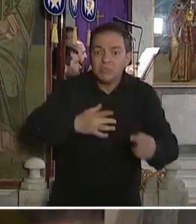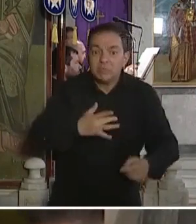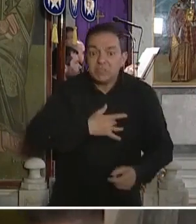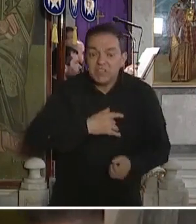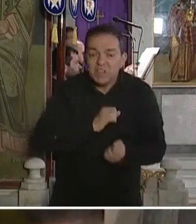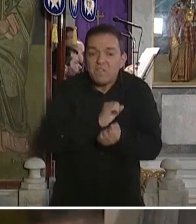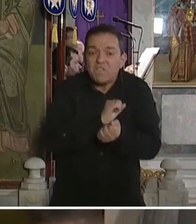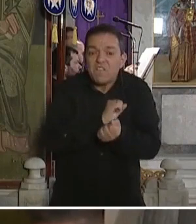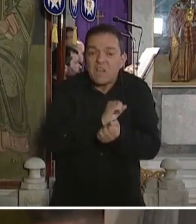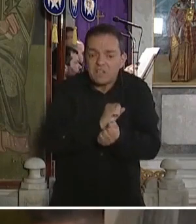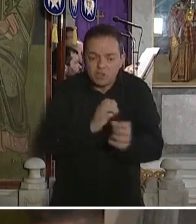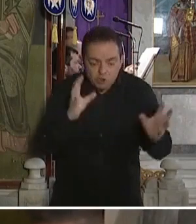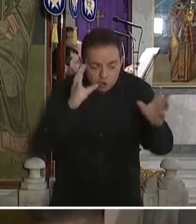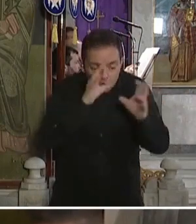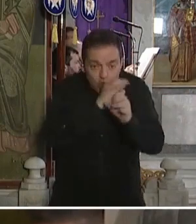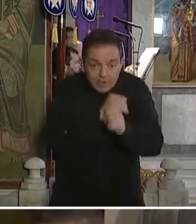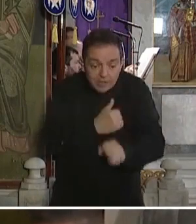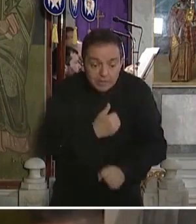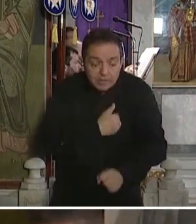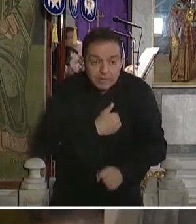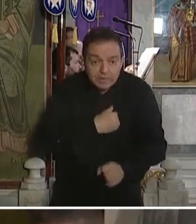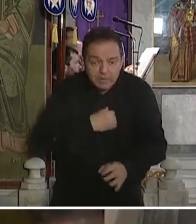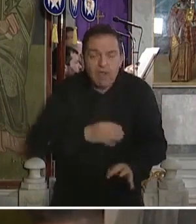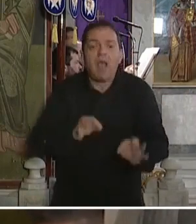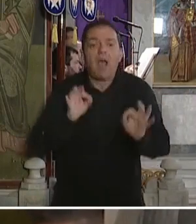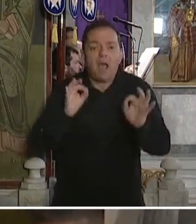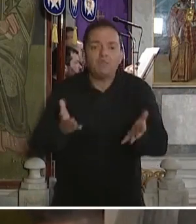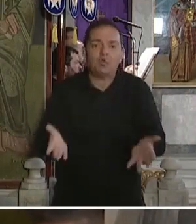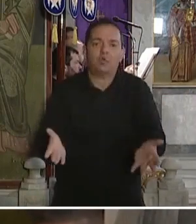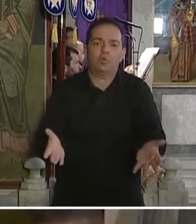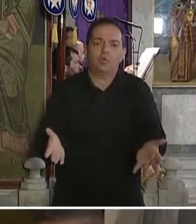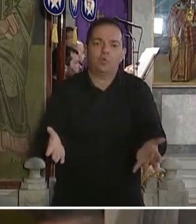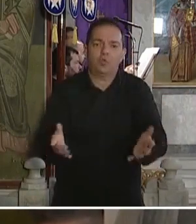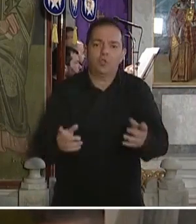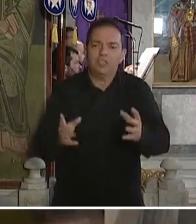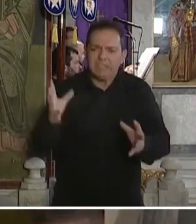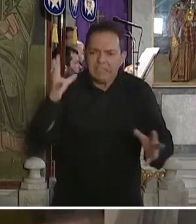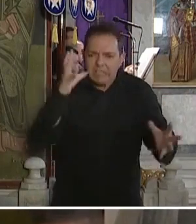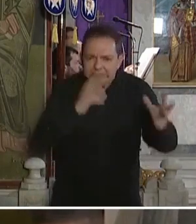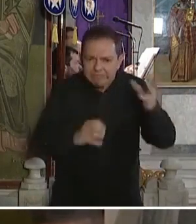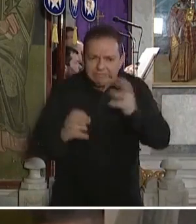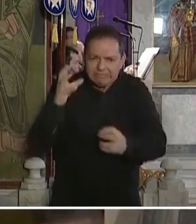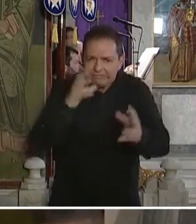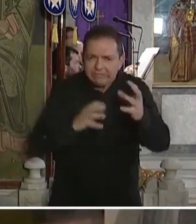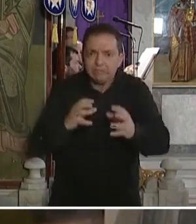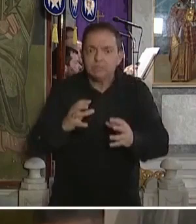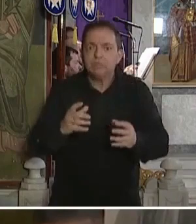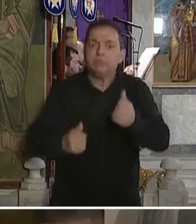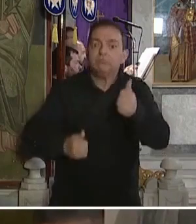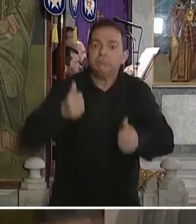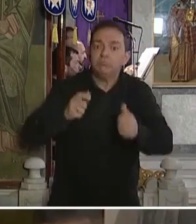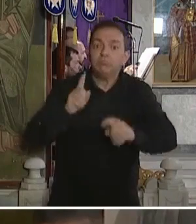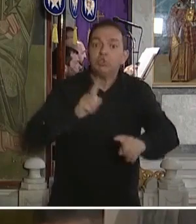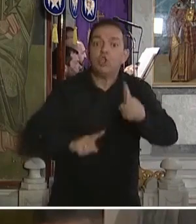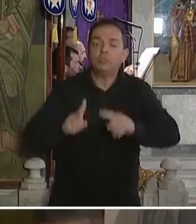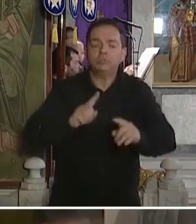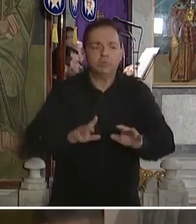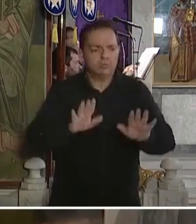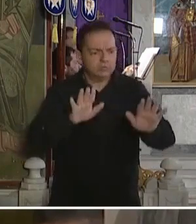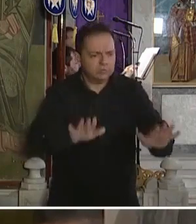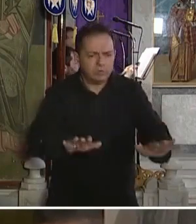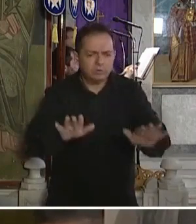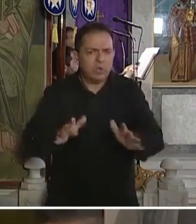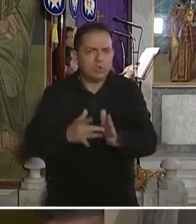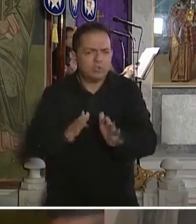του νοός μας είναι ακριβώς όλο αυτό το πράγμα. Έρχεται ο Χριστός και λέει, μαλακώστε